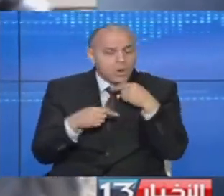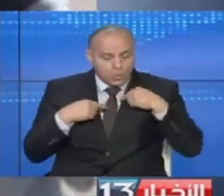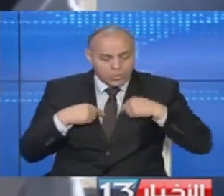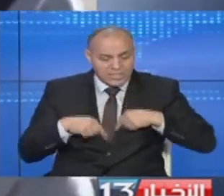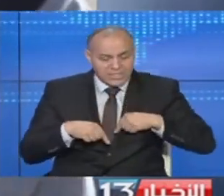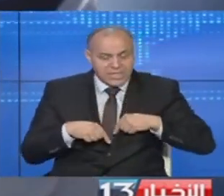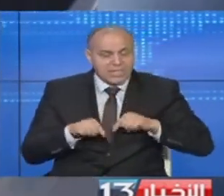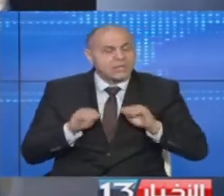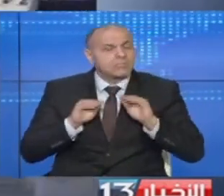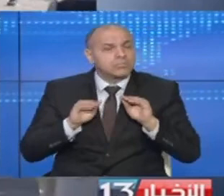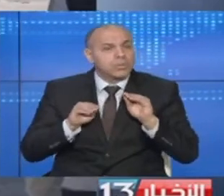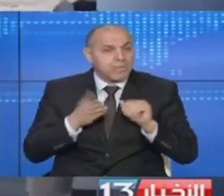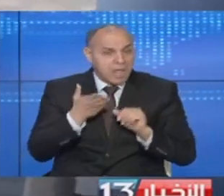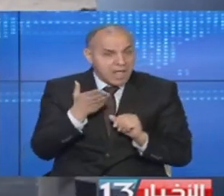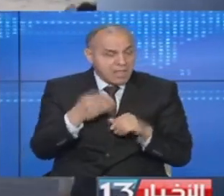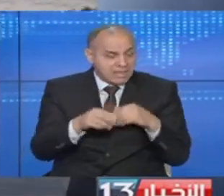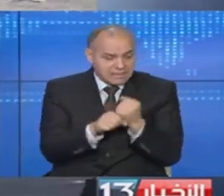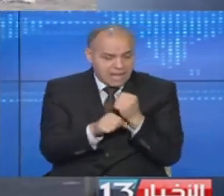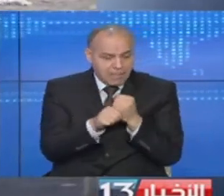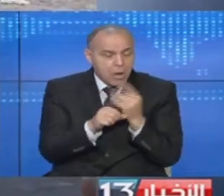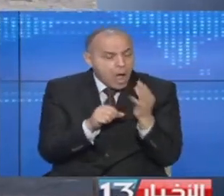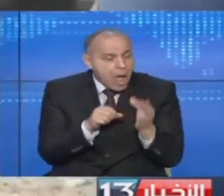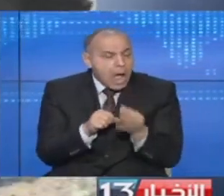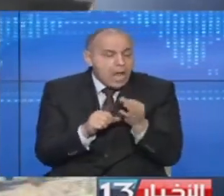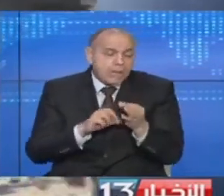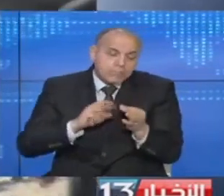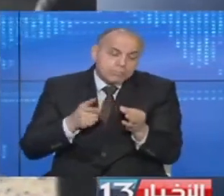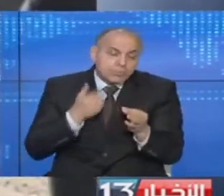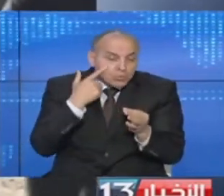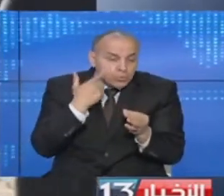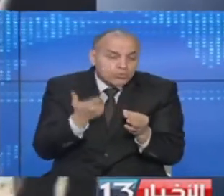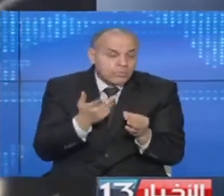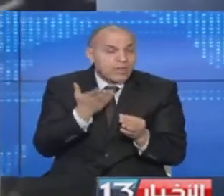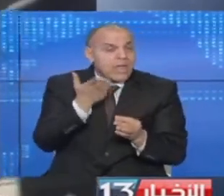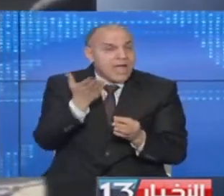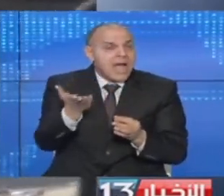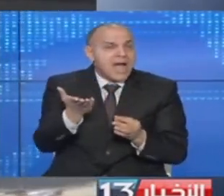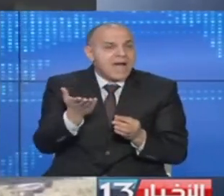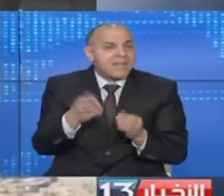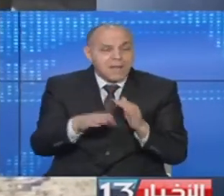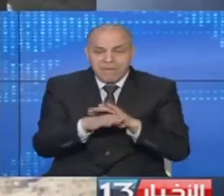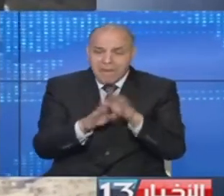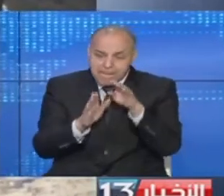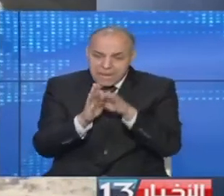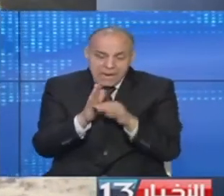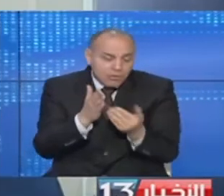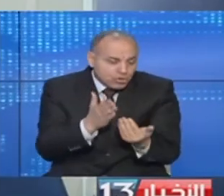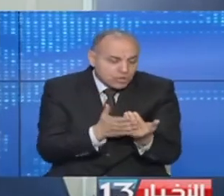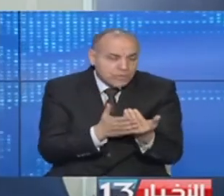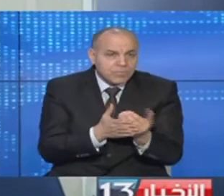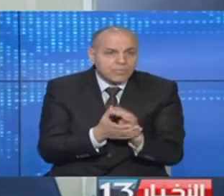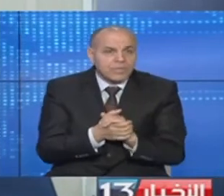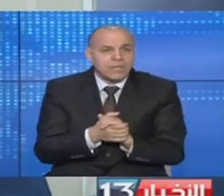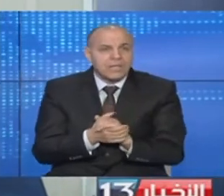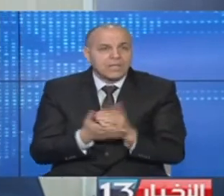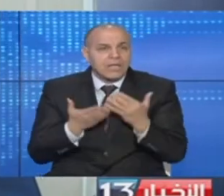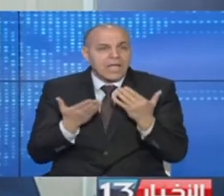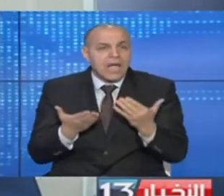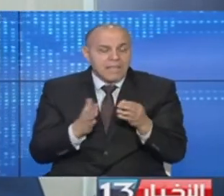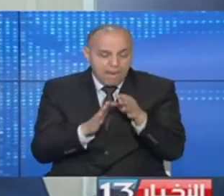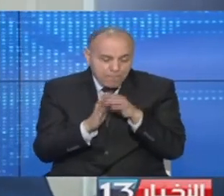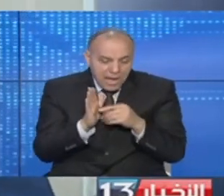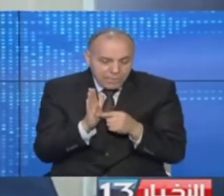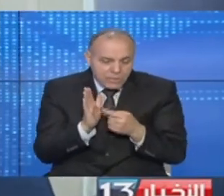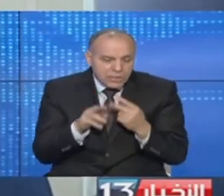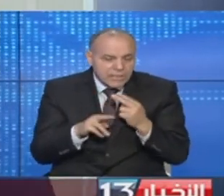وزارة الإشراف التي تعمل على إيجاد حلول لها من خلال وضع آليات جديدة. ومن أهم هذه الآليات